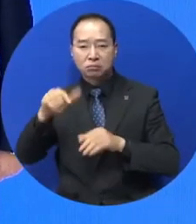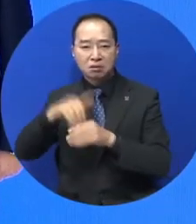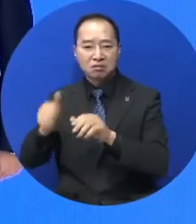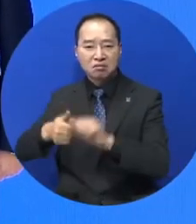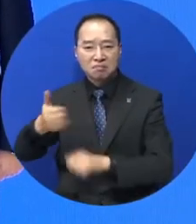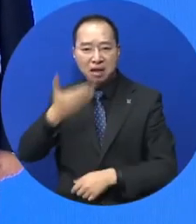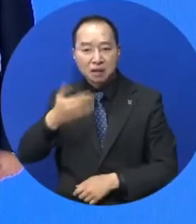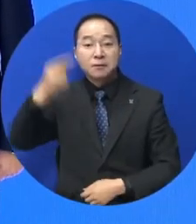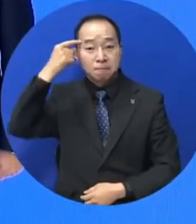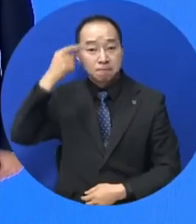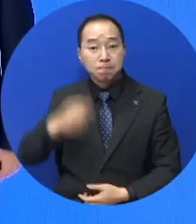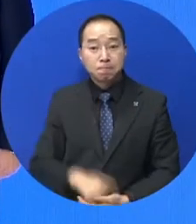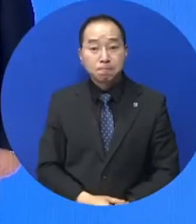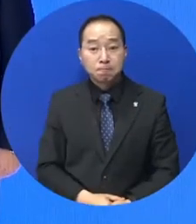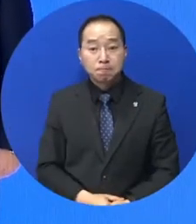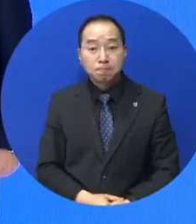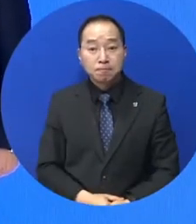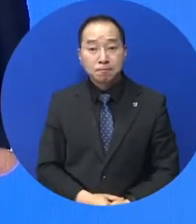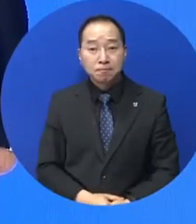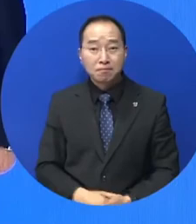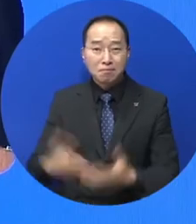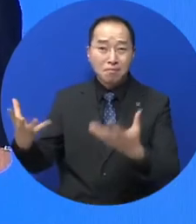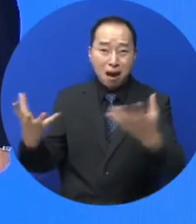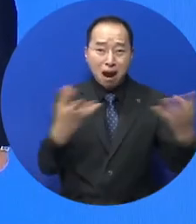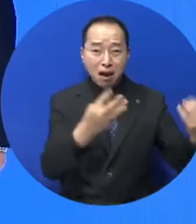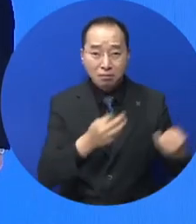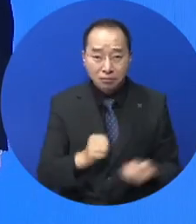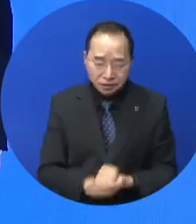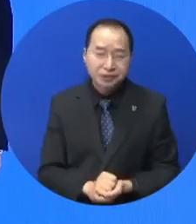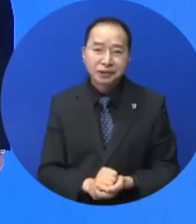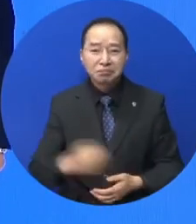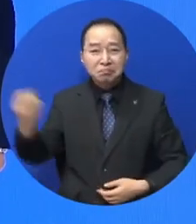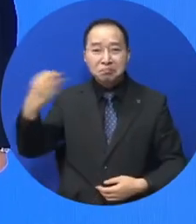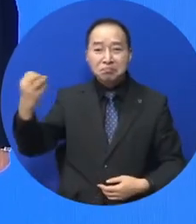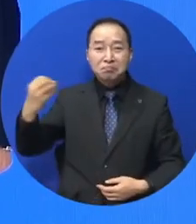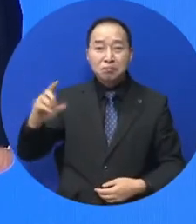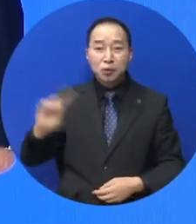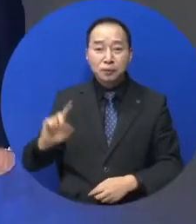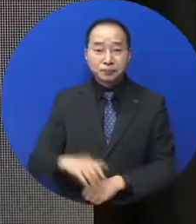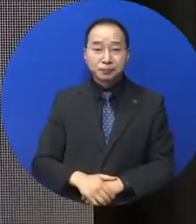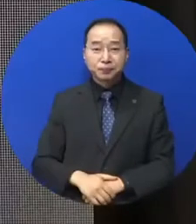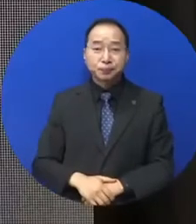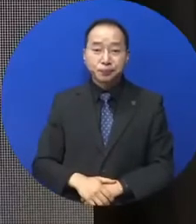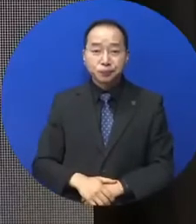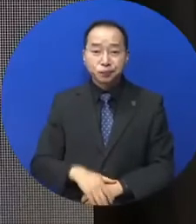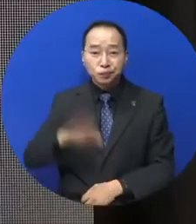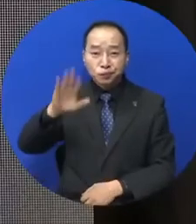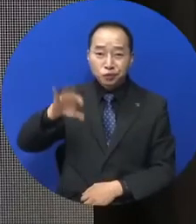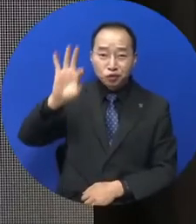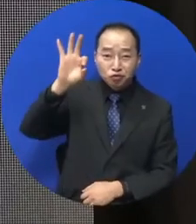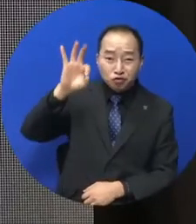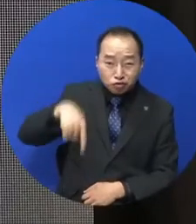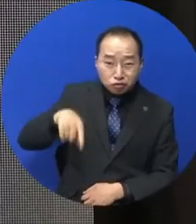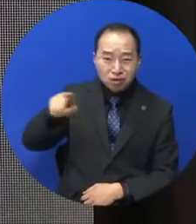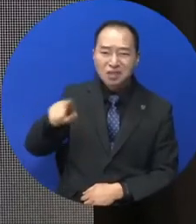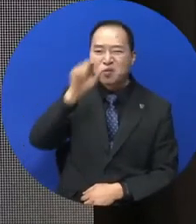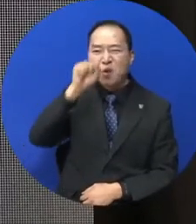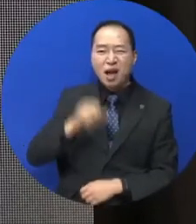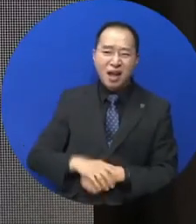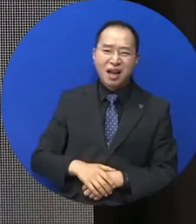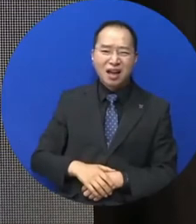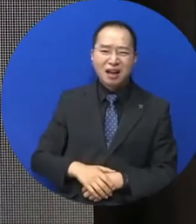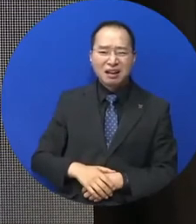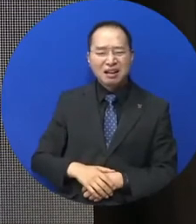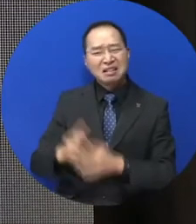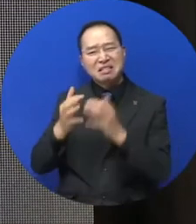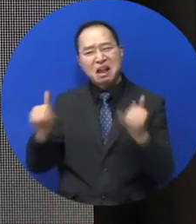생각하는 것입니다. 많은 분들이 이런 이야기를 합니다. 우상호 참 좋은데, 사람